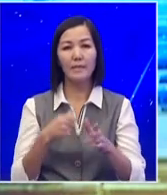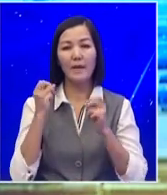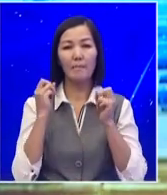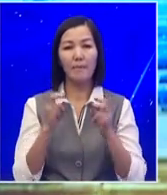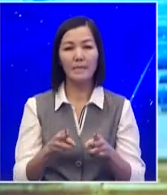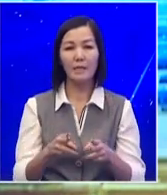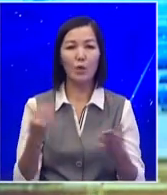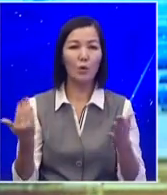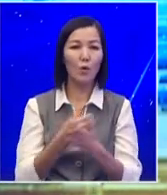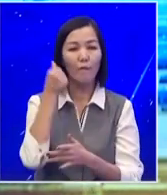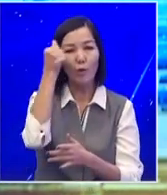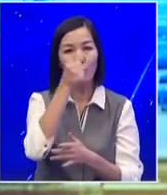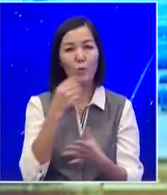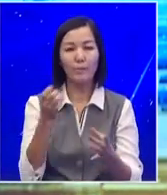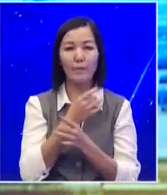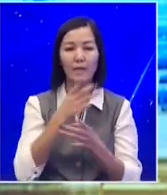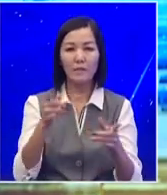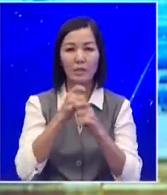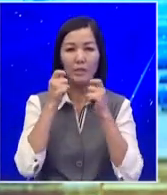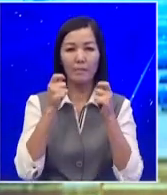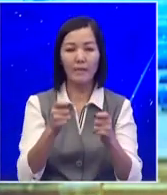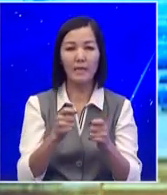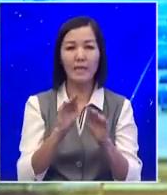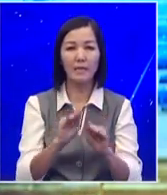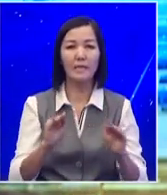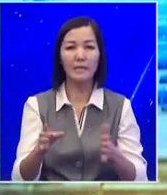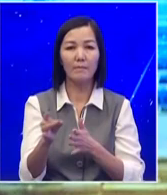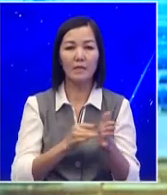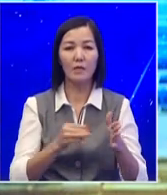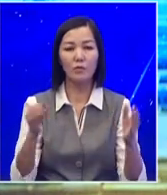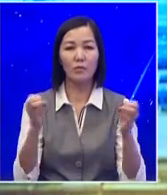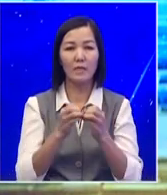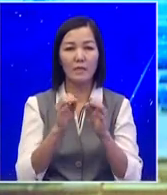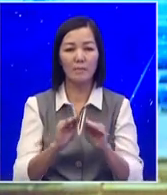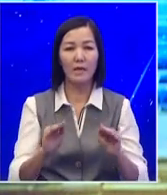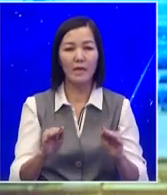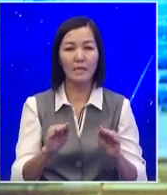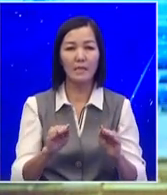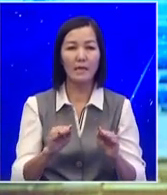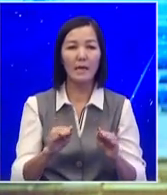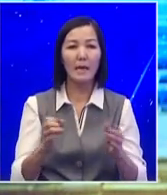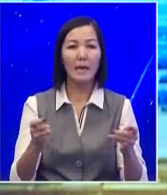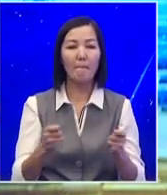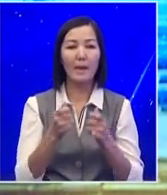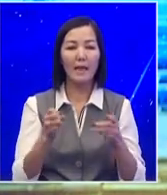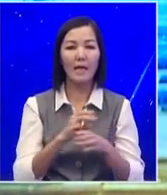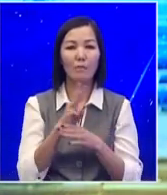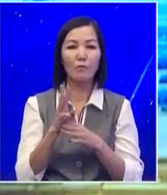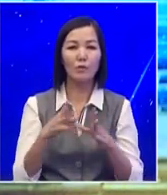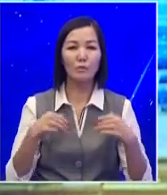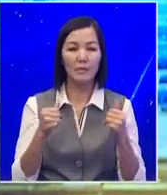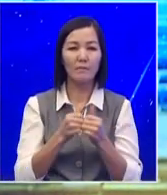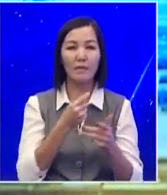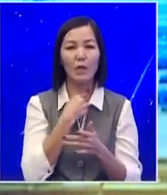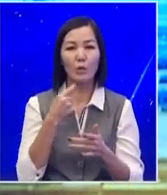Безопасный Новый год. Праздничное настроение подарили детям сразу 10 многодетных и малоимущих семей города Талдыкорган.